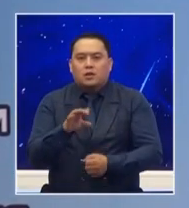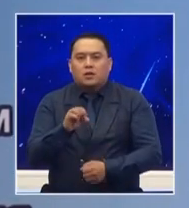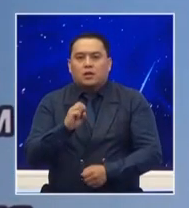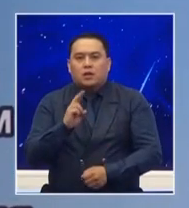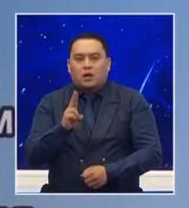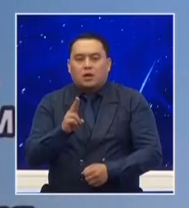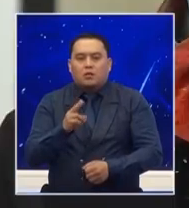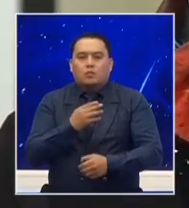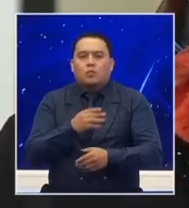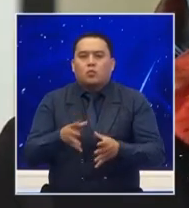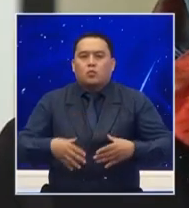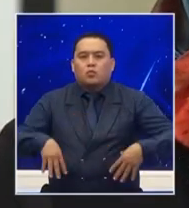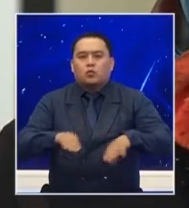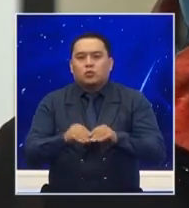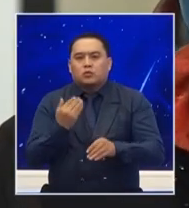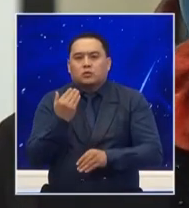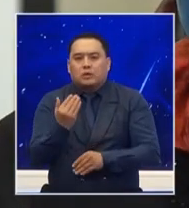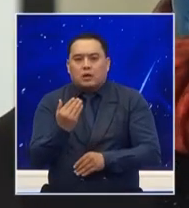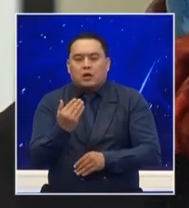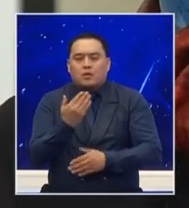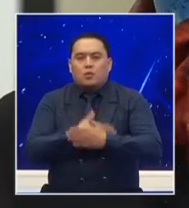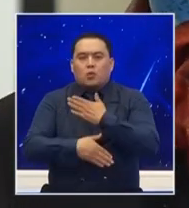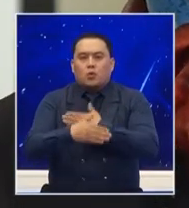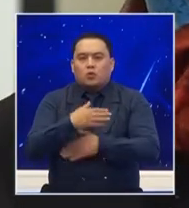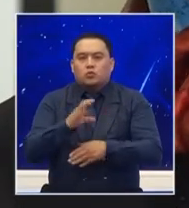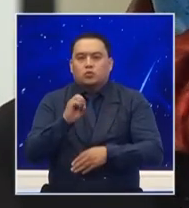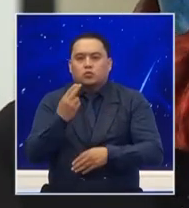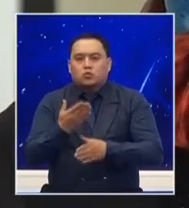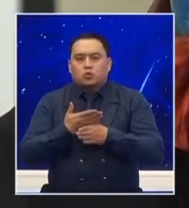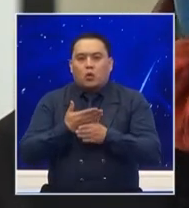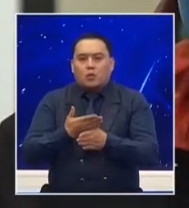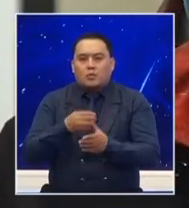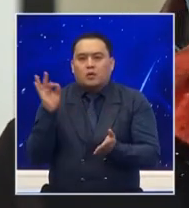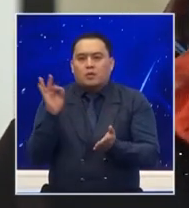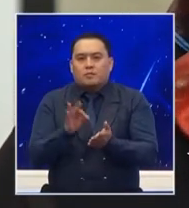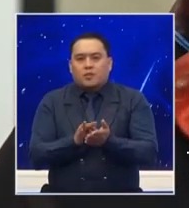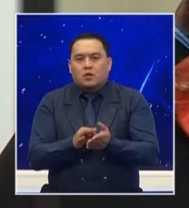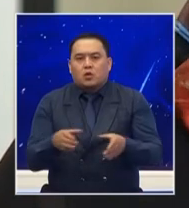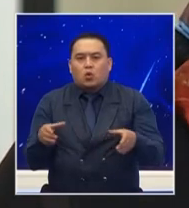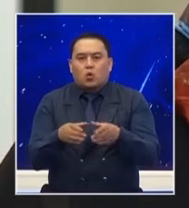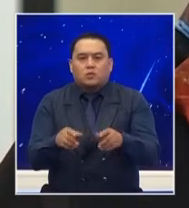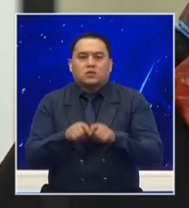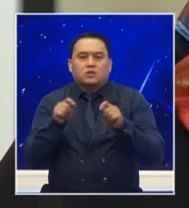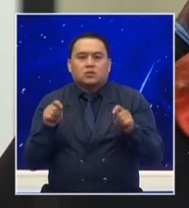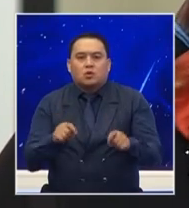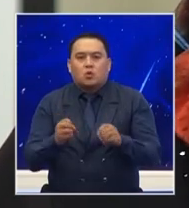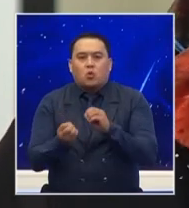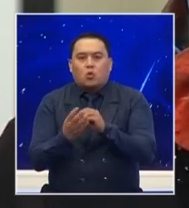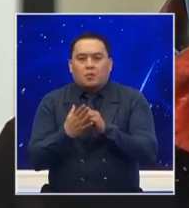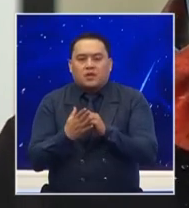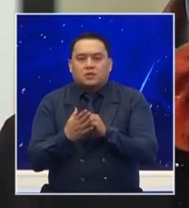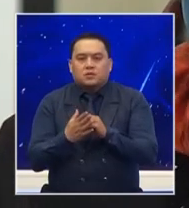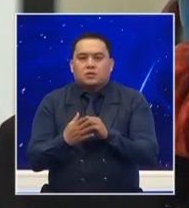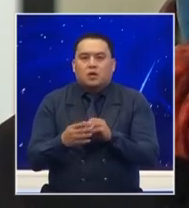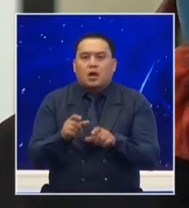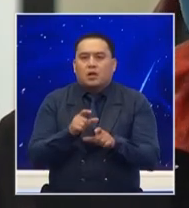мүгедектер қоғамы бірлестігі. Жоба аясында мүгедектерді әлеуметтік қолдаумен тікелей айналысатын еріктілер тобы құрылды. 15 ерікті оқытылды,